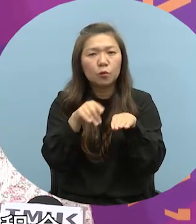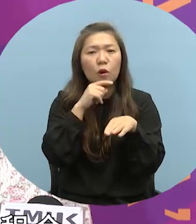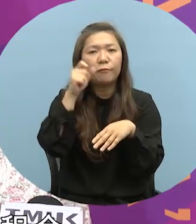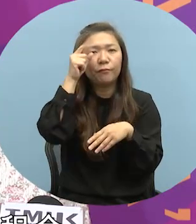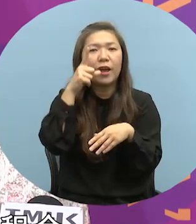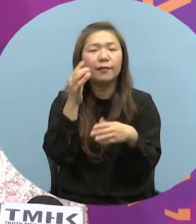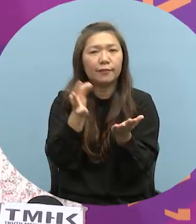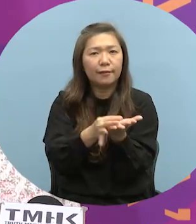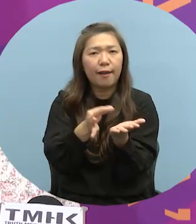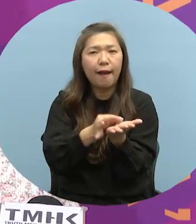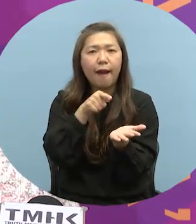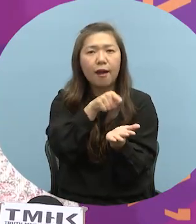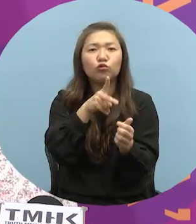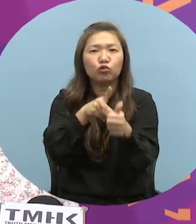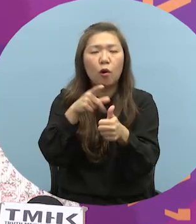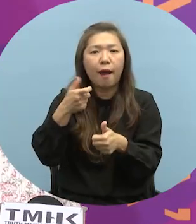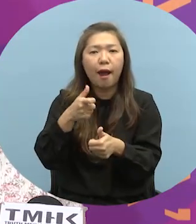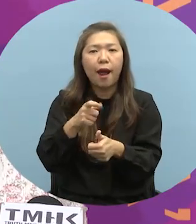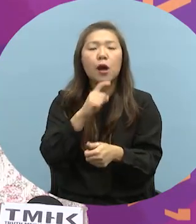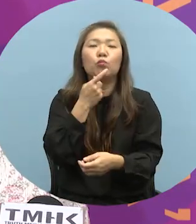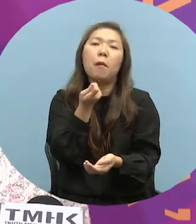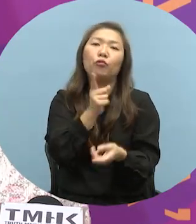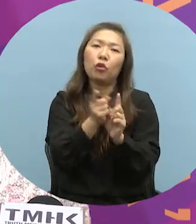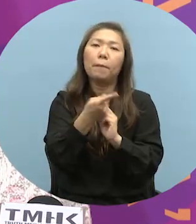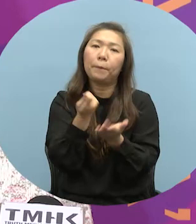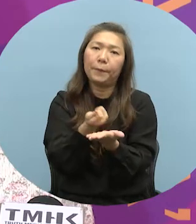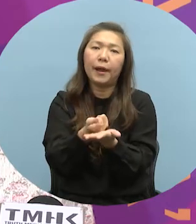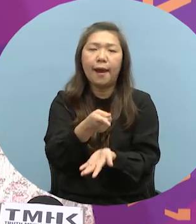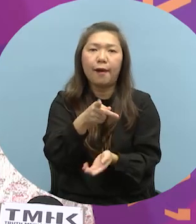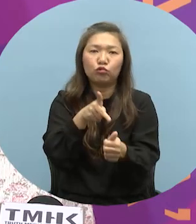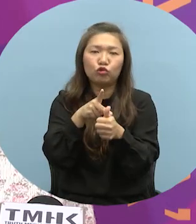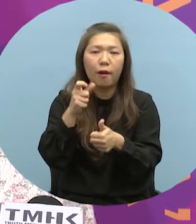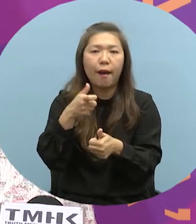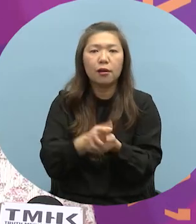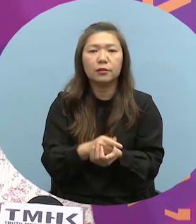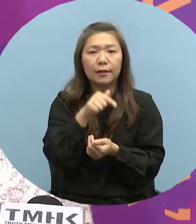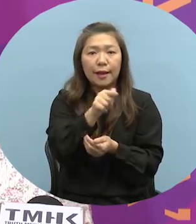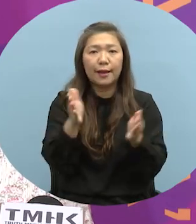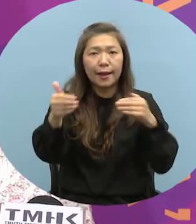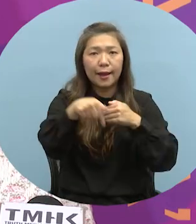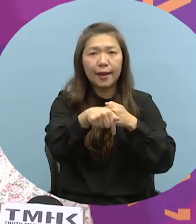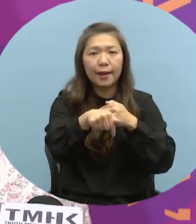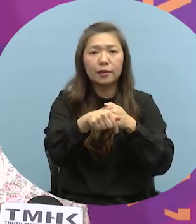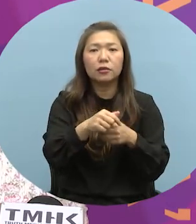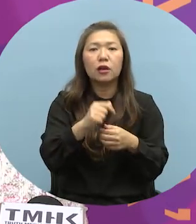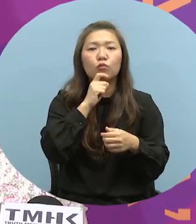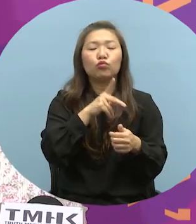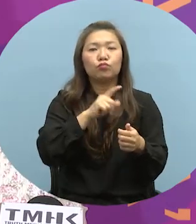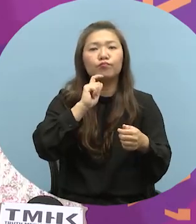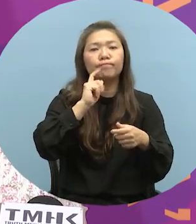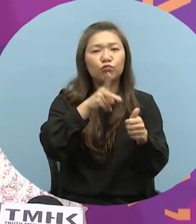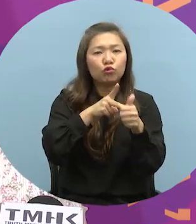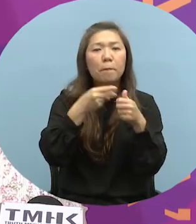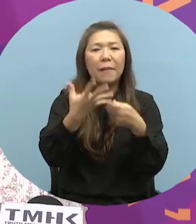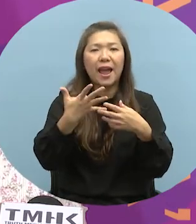场的租金，即是说比较一个优惠的租金呢，将这些楼面面积呢出租给受政